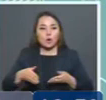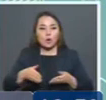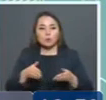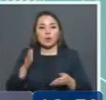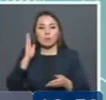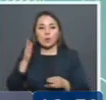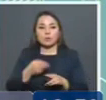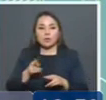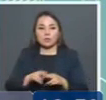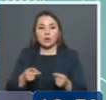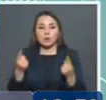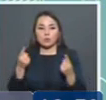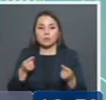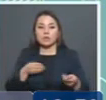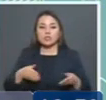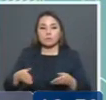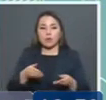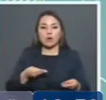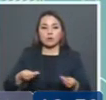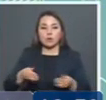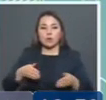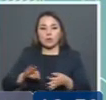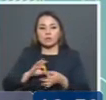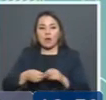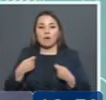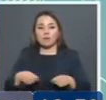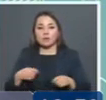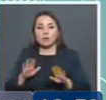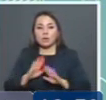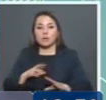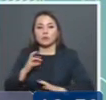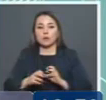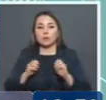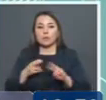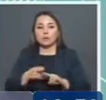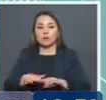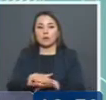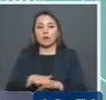жолы тек сауда жолы болып қана қалмастан, дүниежүзі өркениетін тоғыстырып,